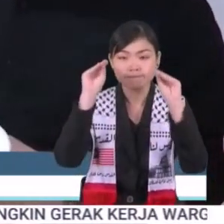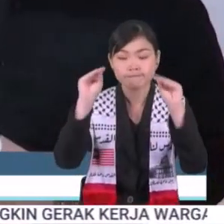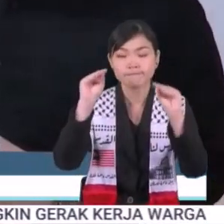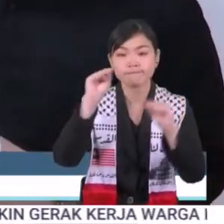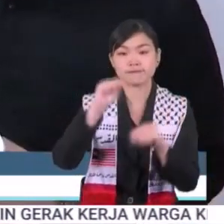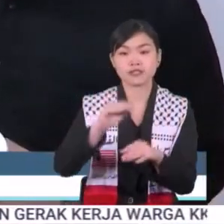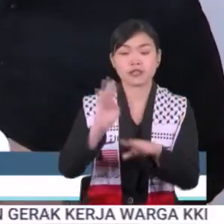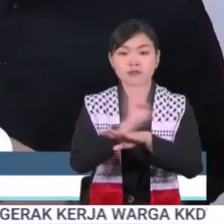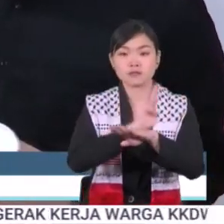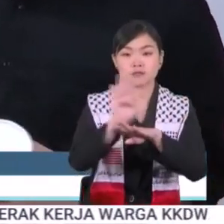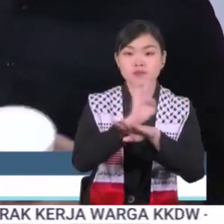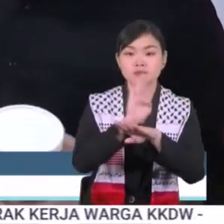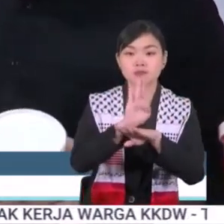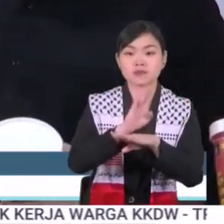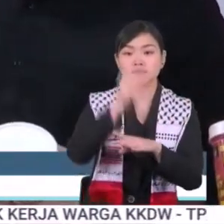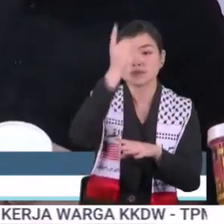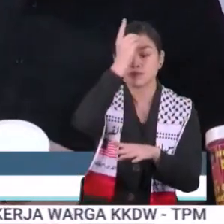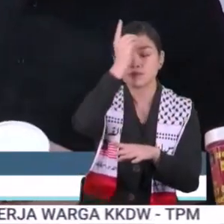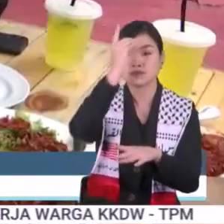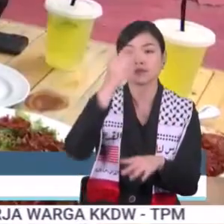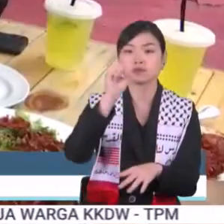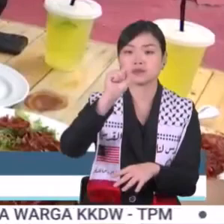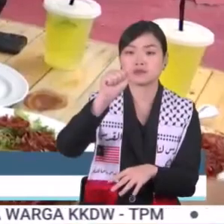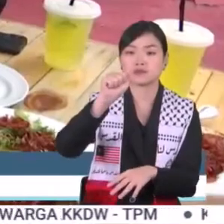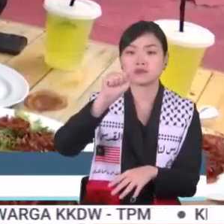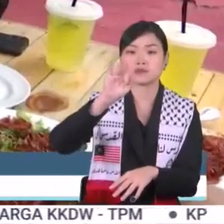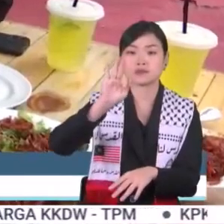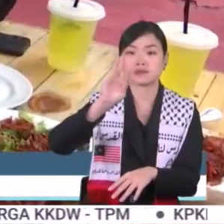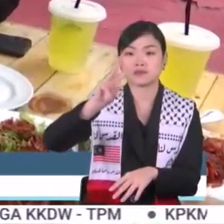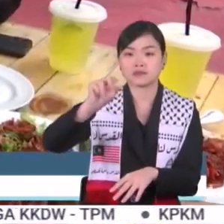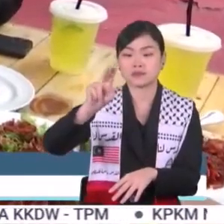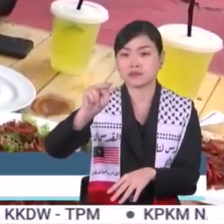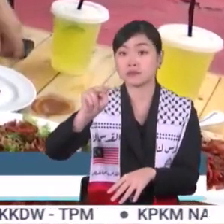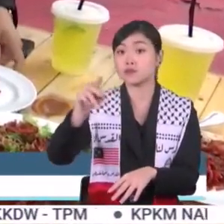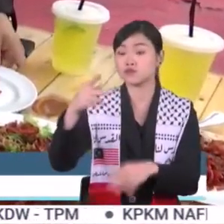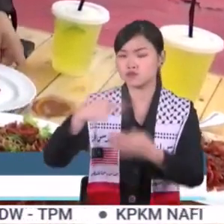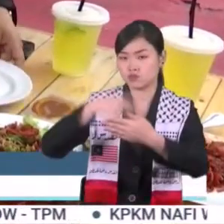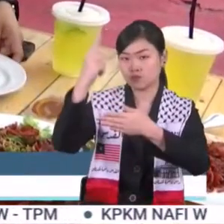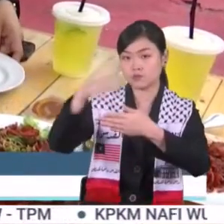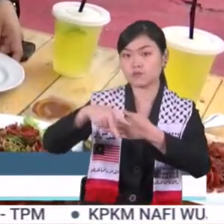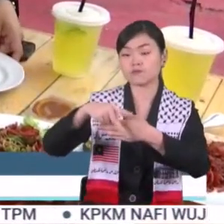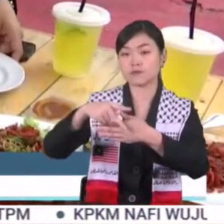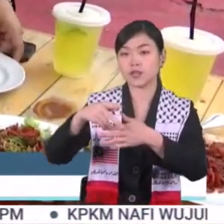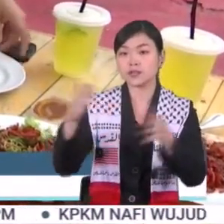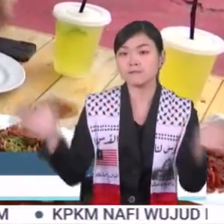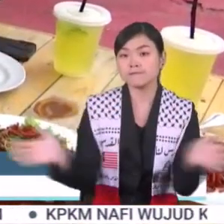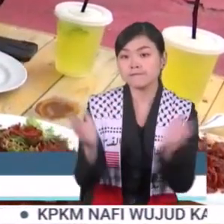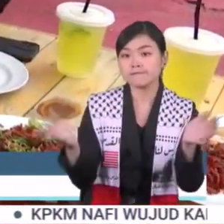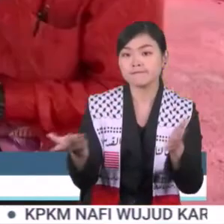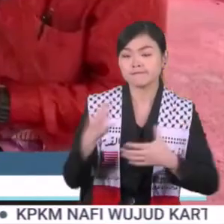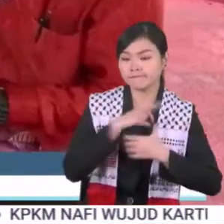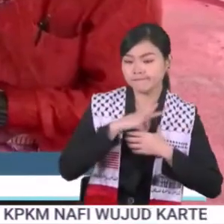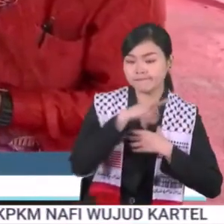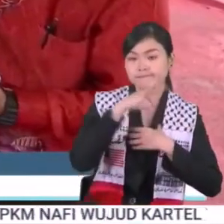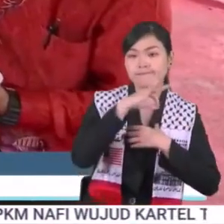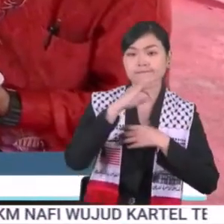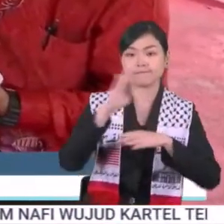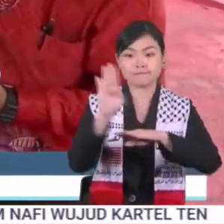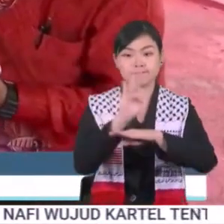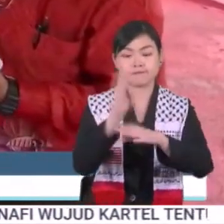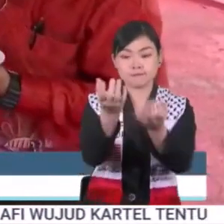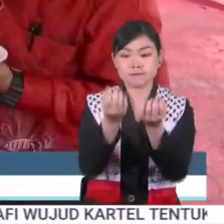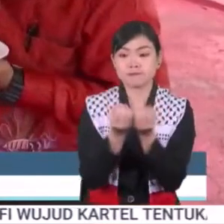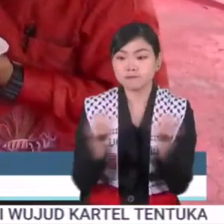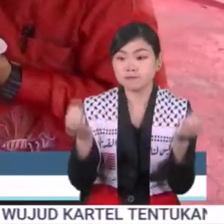CED Dr Mohamad safan Ghazali program berkenaan juga menjadi pembakar Semangat kepada mahasiswa lain mengecap